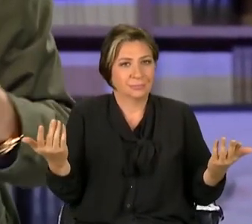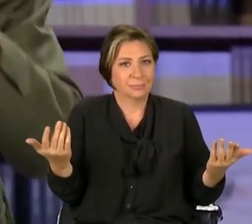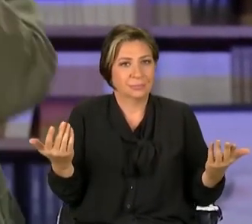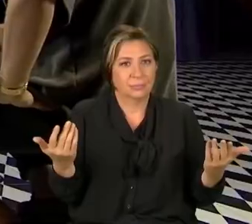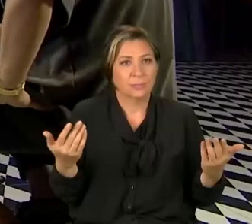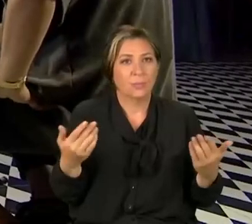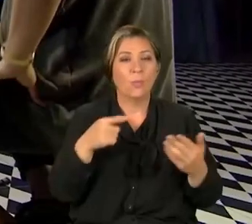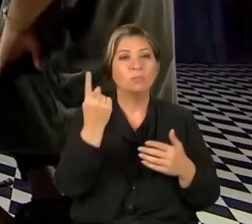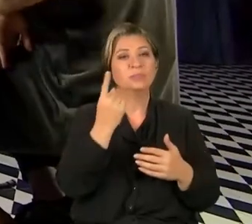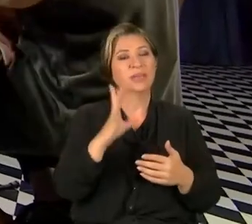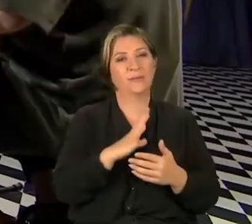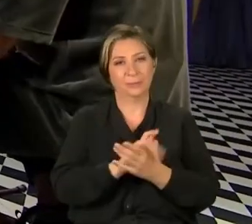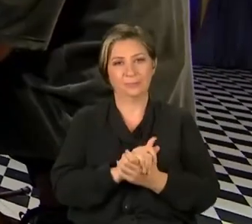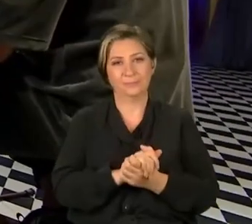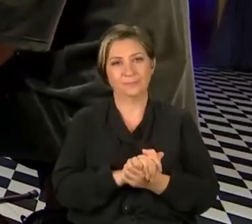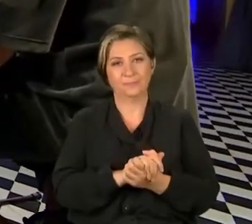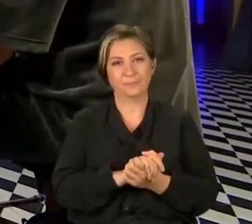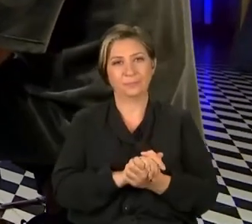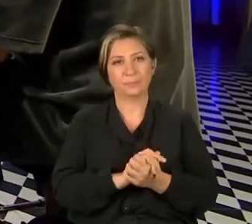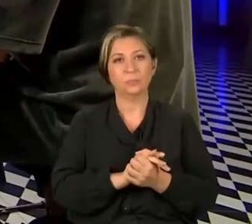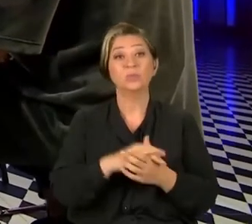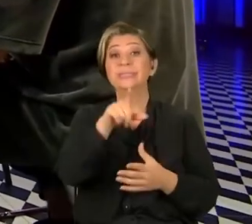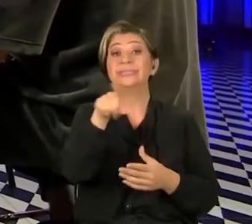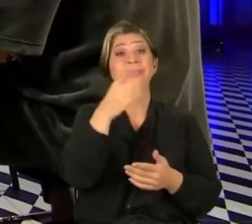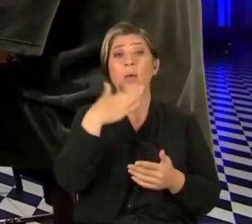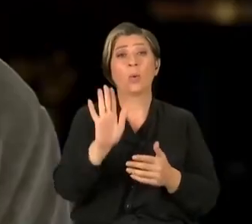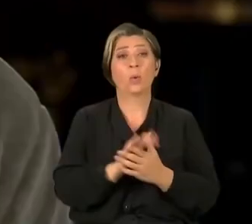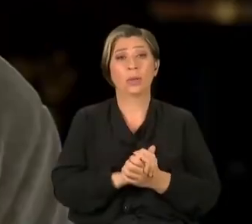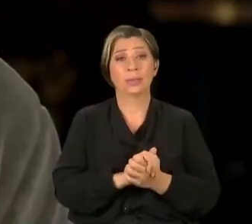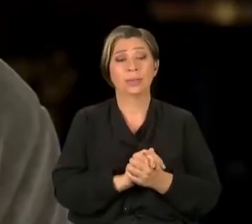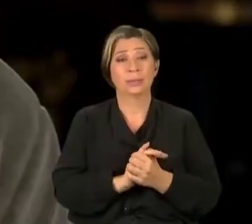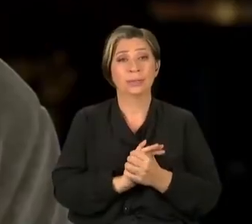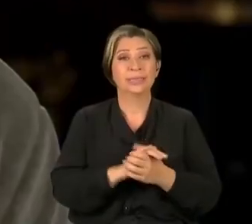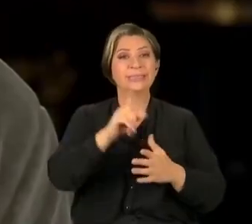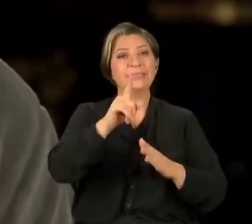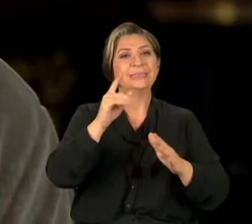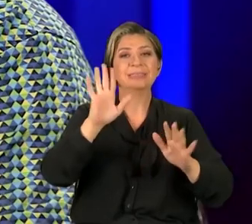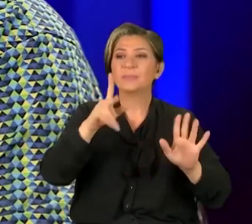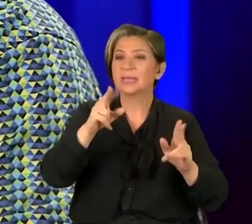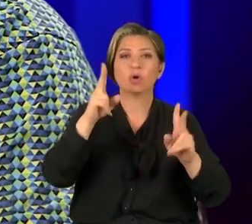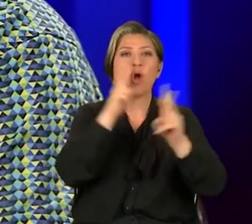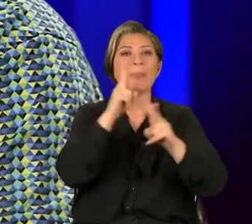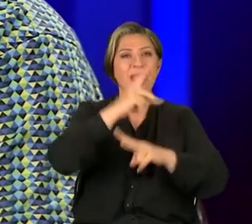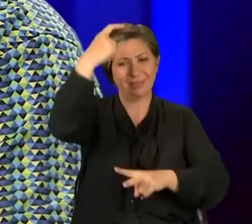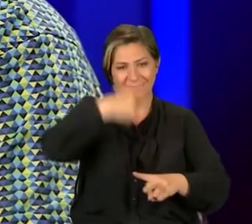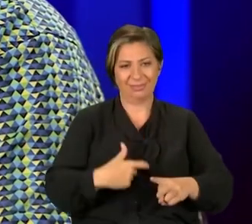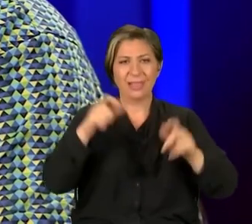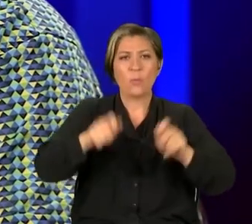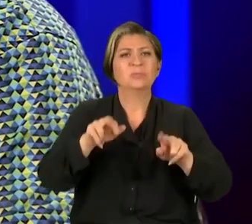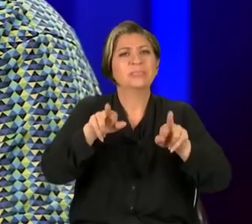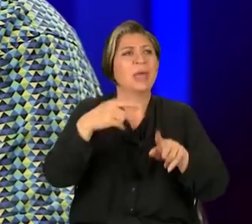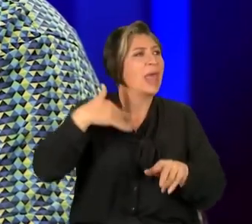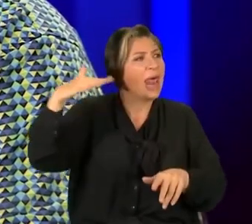böyle bir şey var yani Mesela bu Sizde yok sizde yoksa Stand Up'çı gibi sahneye çıkıyorsunuz bütün benim